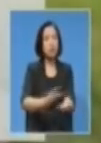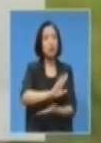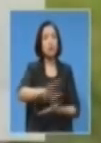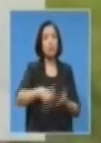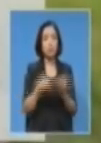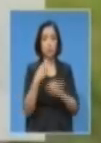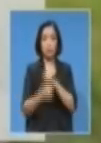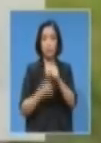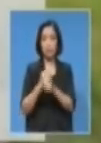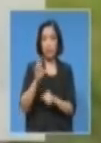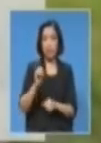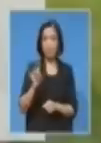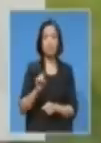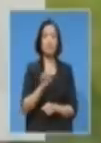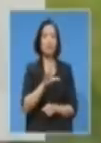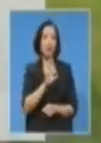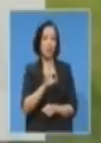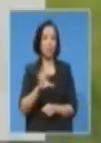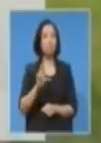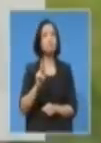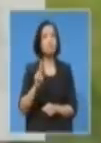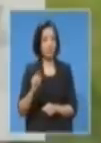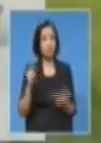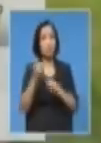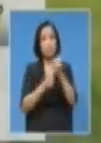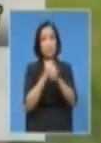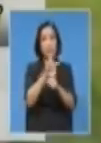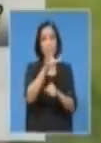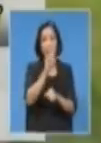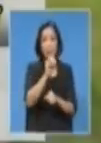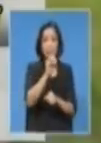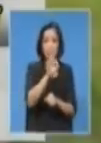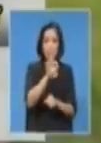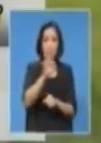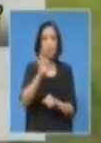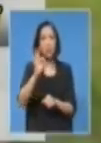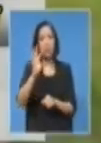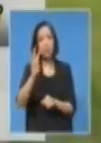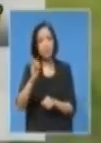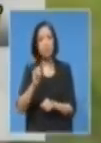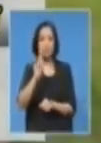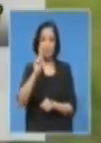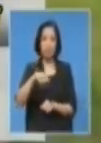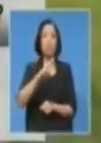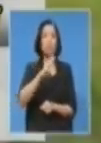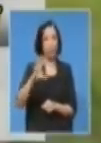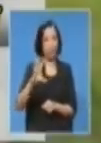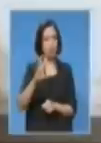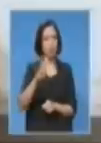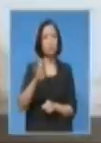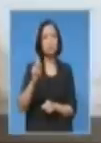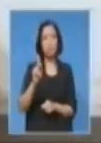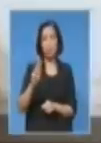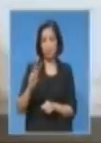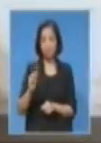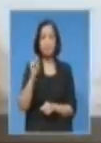ในปี58 900กิโลเมตรแล้วก็ในปี5960อีก 1,600 กิโลเมตรครับทั้งหมดนั้นก็จะเป็นโครงการที่มีความสำคั